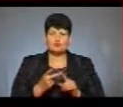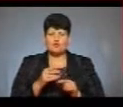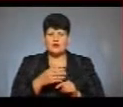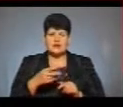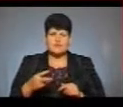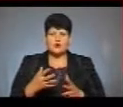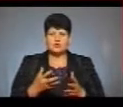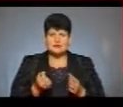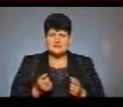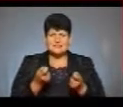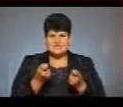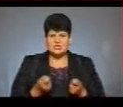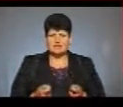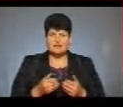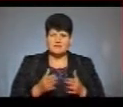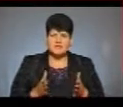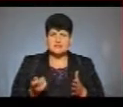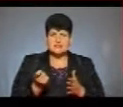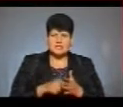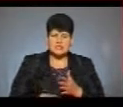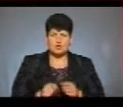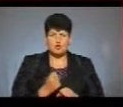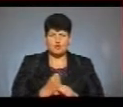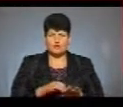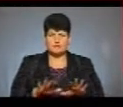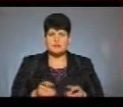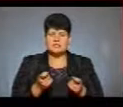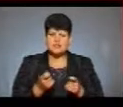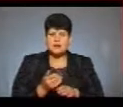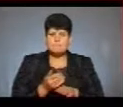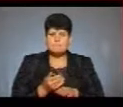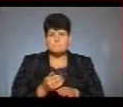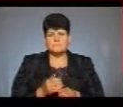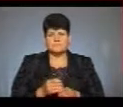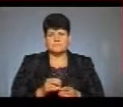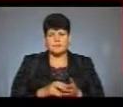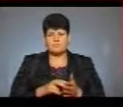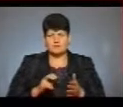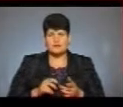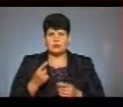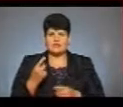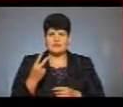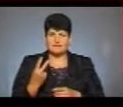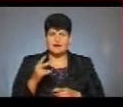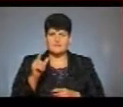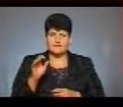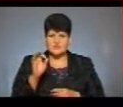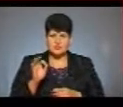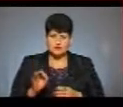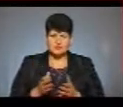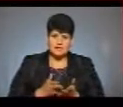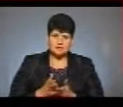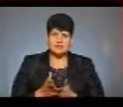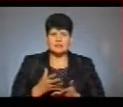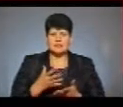отримавши здешевлення на відкритті-закритті робочих місць. Трішечки поступитися і на 1-2% направляти на створення